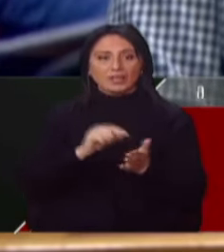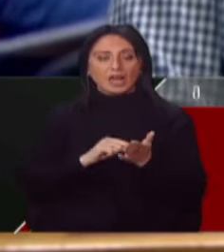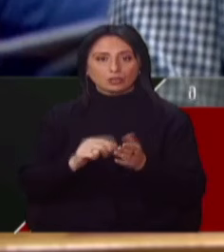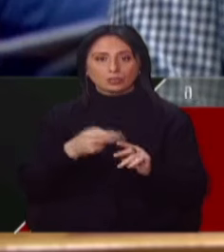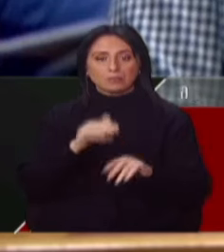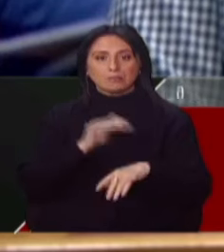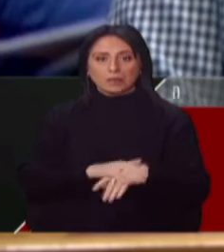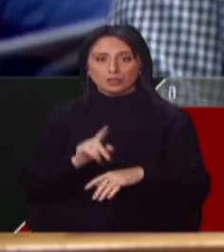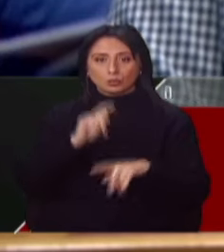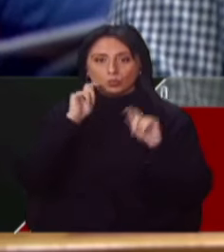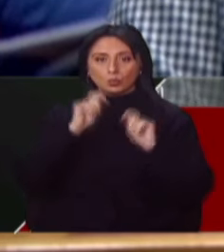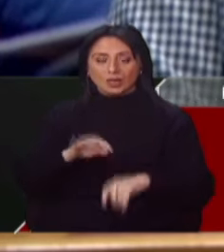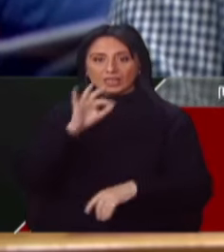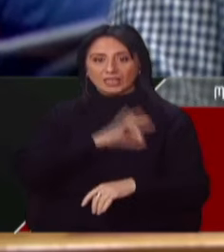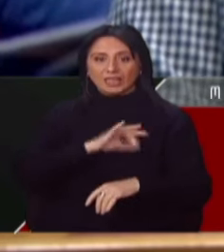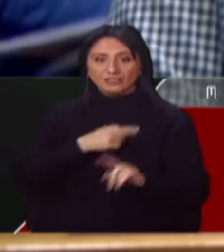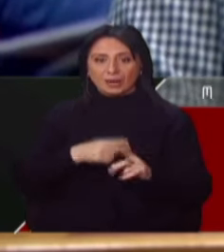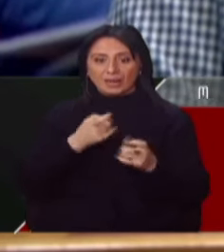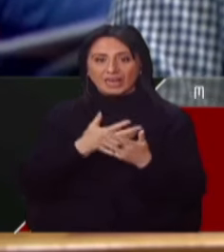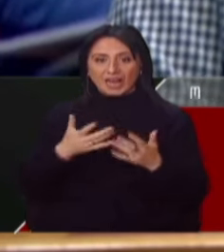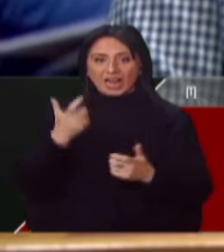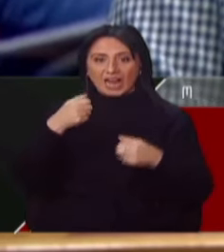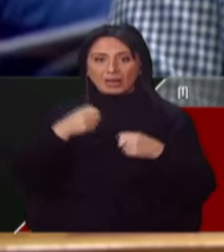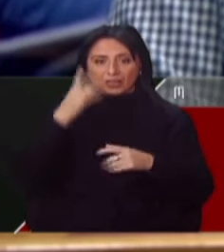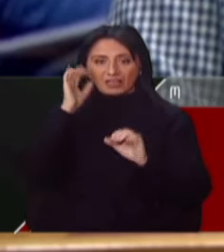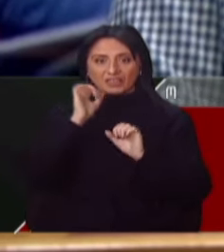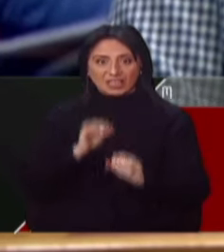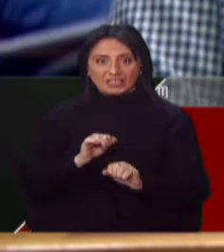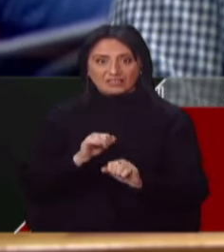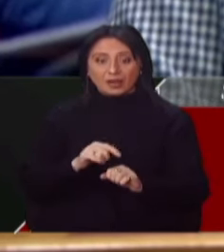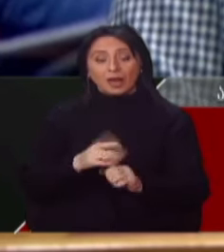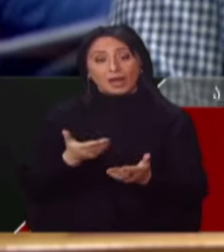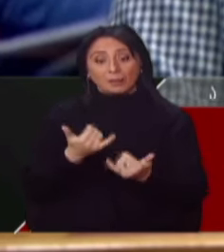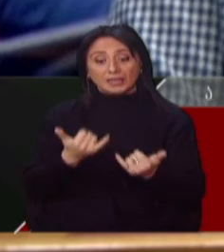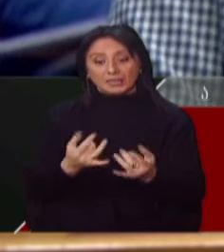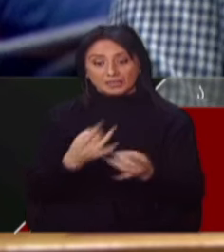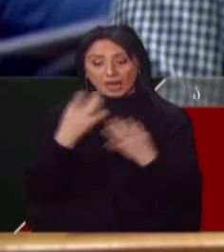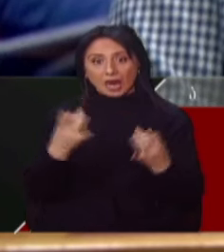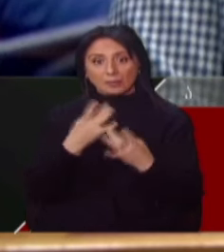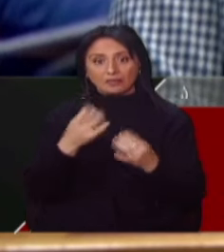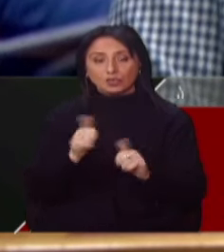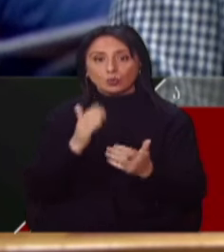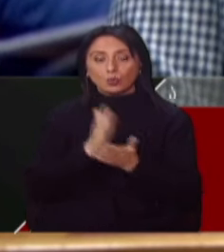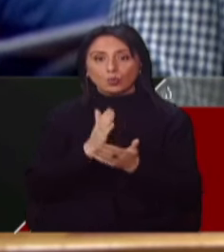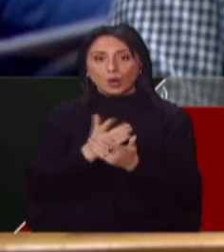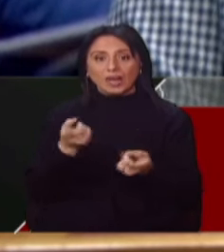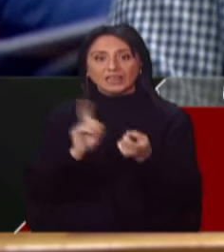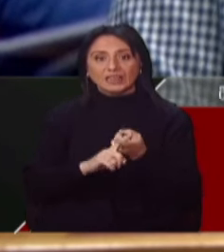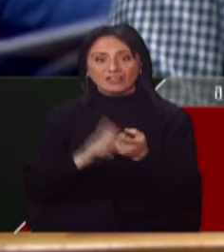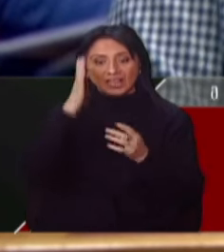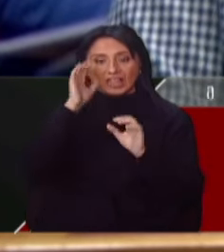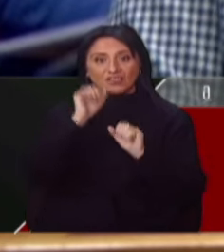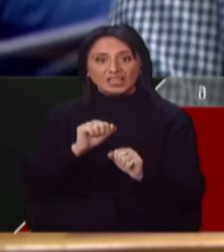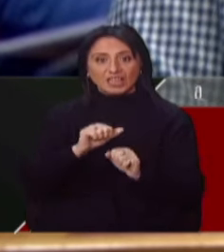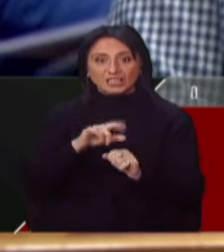უსვამთ იმ ფაქტს, რომ უკრაინა იყენებს ამიარახს ლეგიტიმური თავდაცვისთვის. აბა იქნებ დღეს აგვიხსნათ, როგორ არის დაკავშირებული